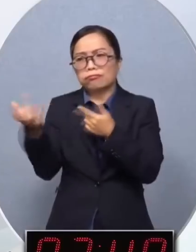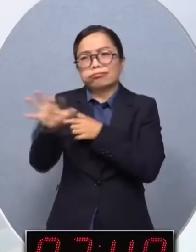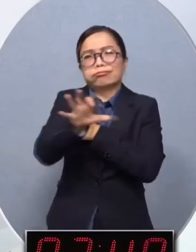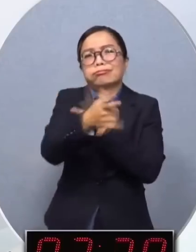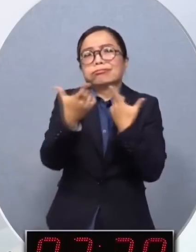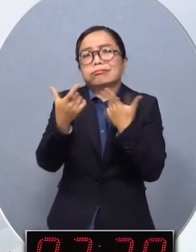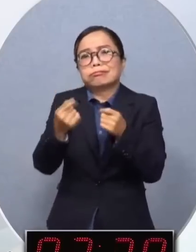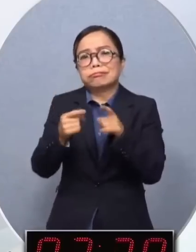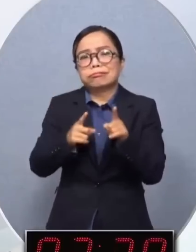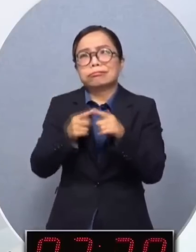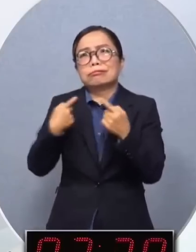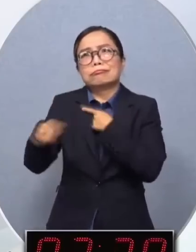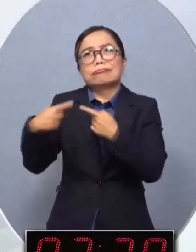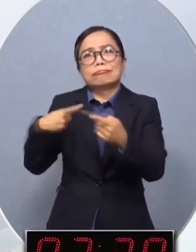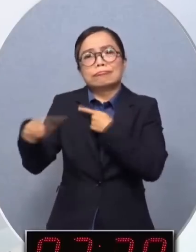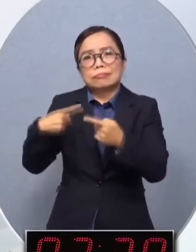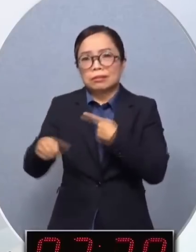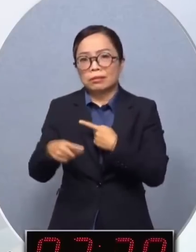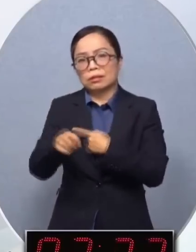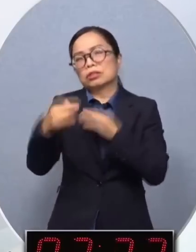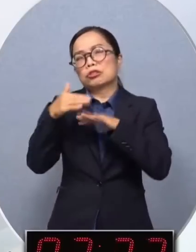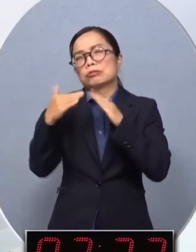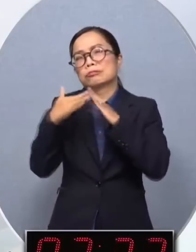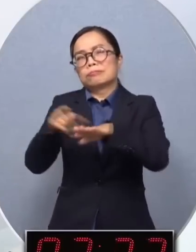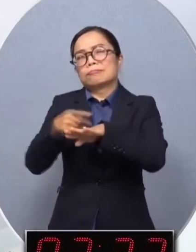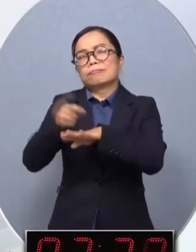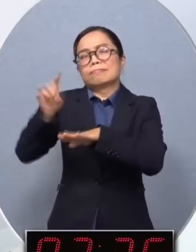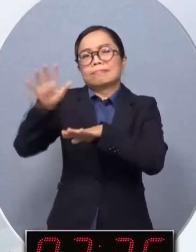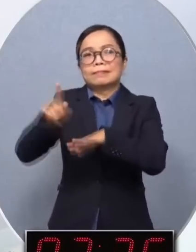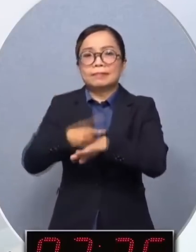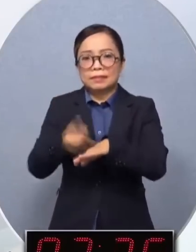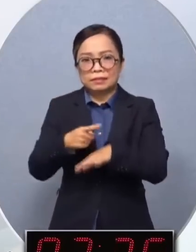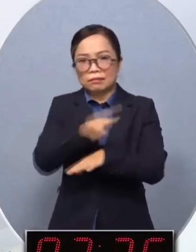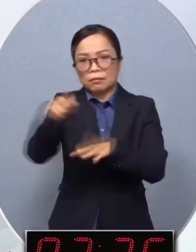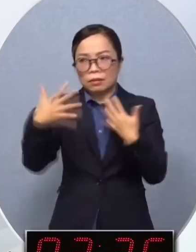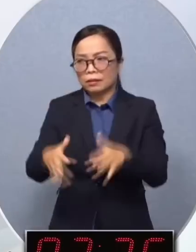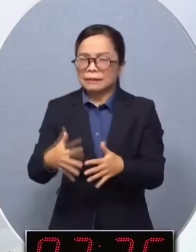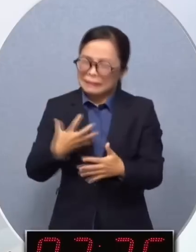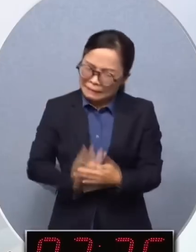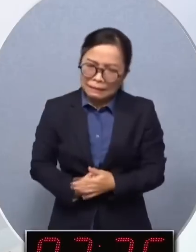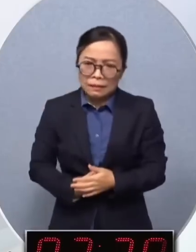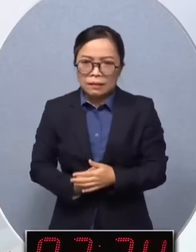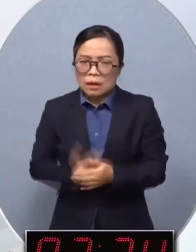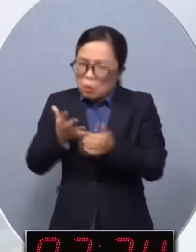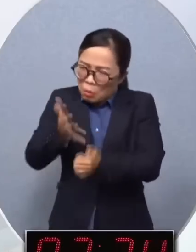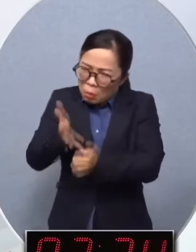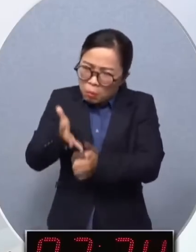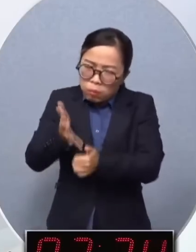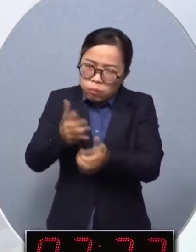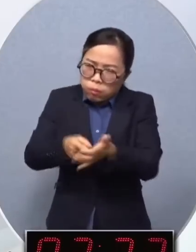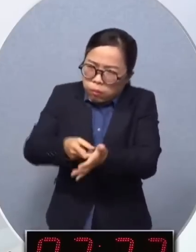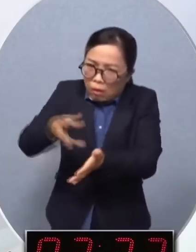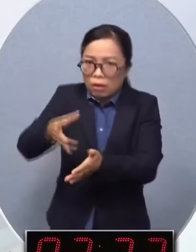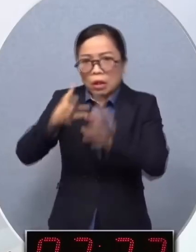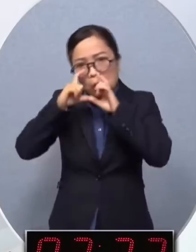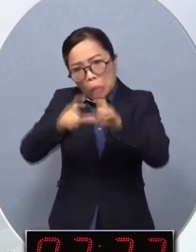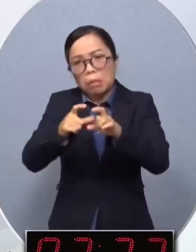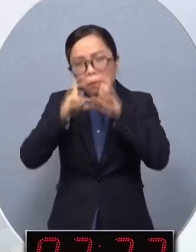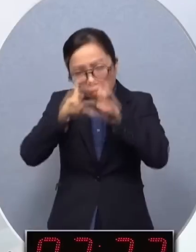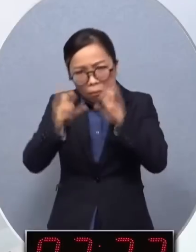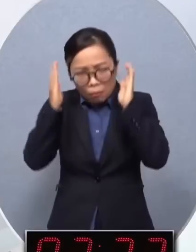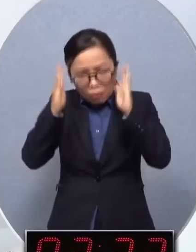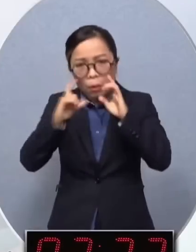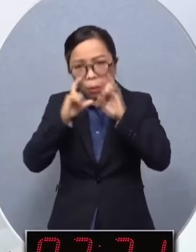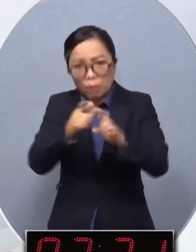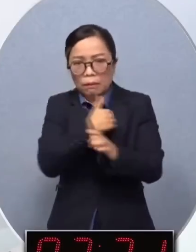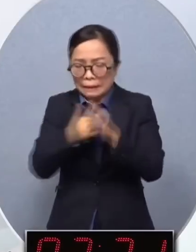哦、不断跳针，这个就是侯氏风格，这就是很多人很挫折，跟你问问题你就好好的哈、